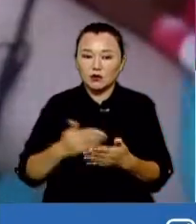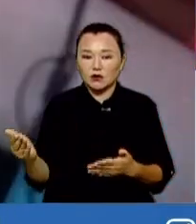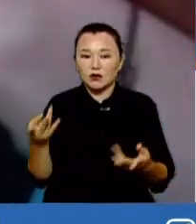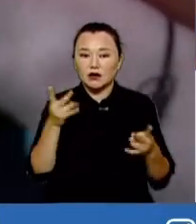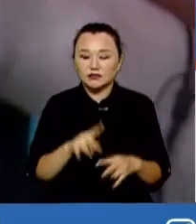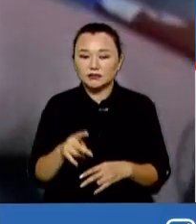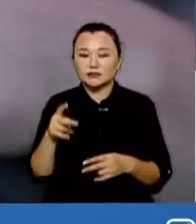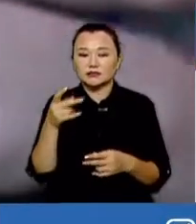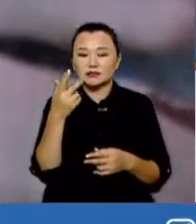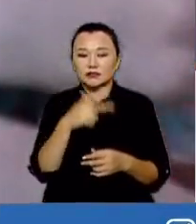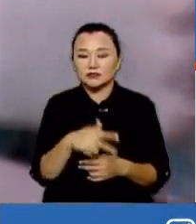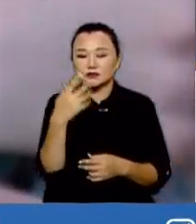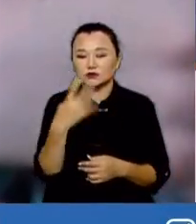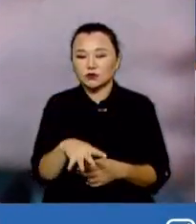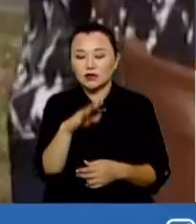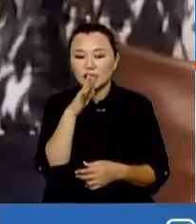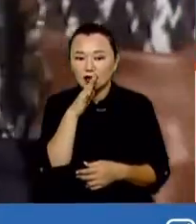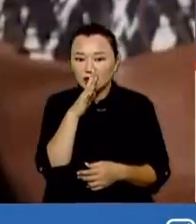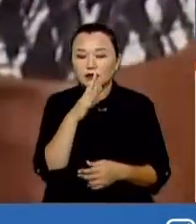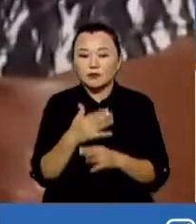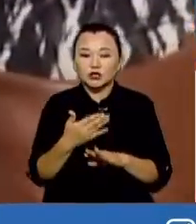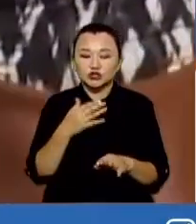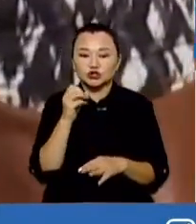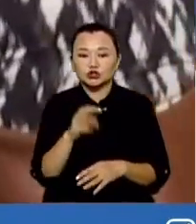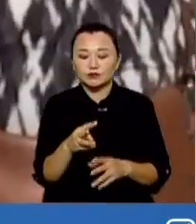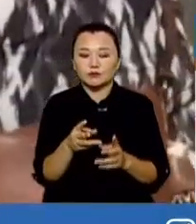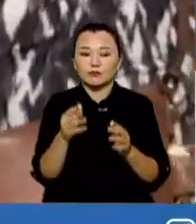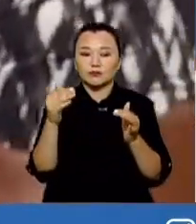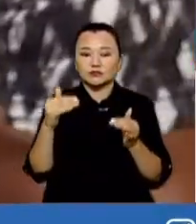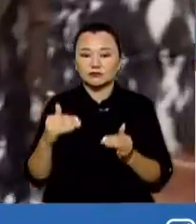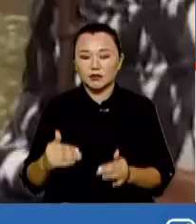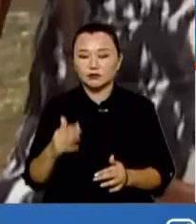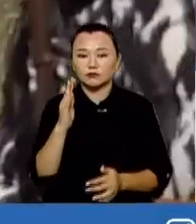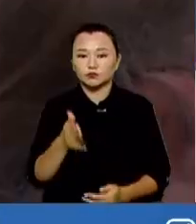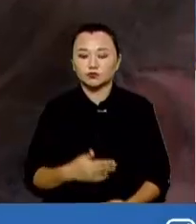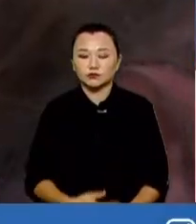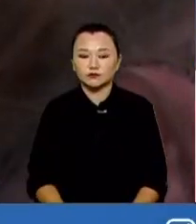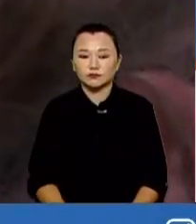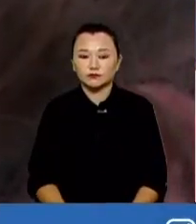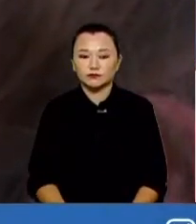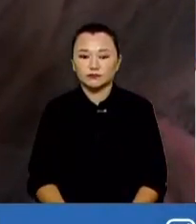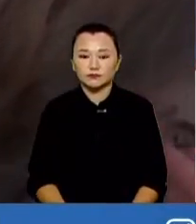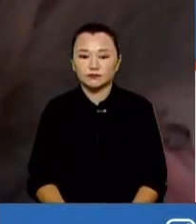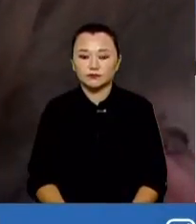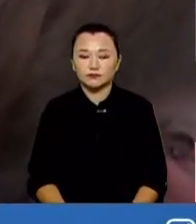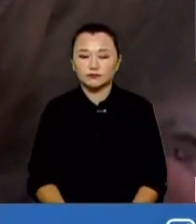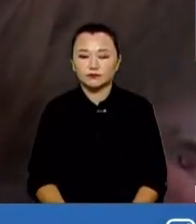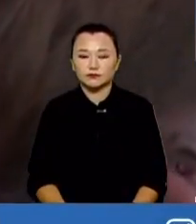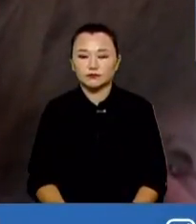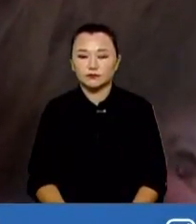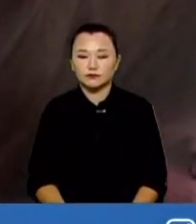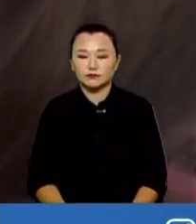останутся с нами на 30-40 лет, прежде чем циклично пойдут на спад. Елена Меньшова,